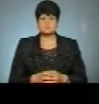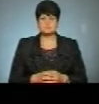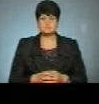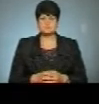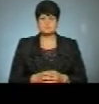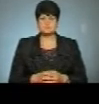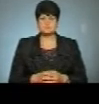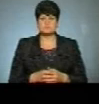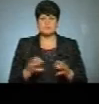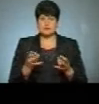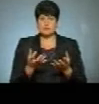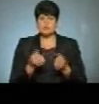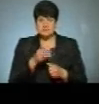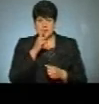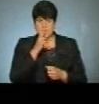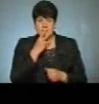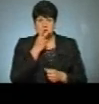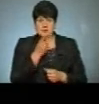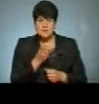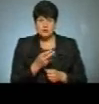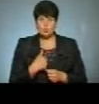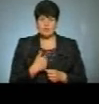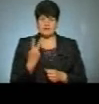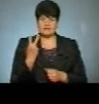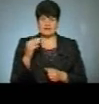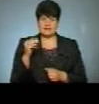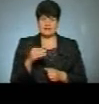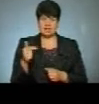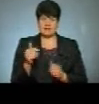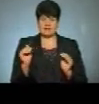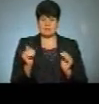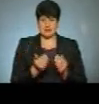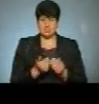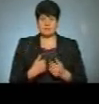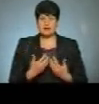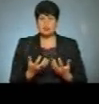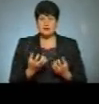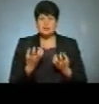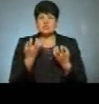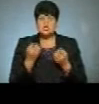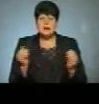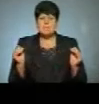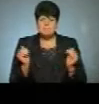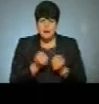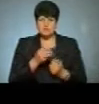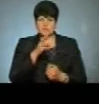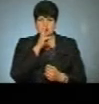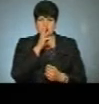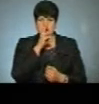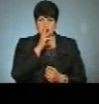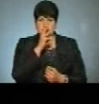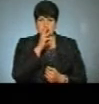приходиться получати зарплати. Дивіться, в мене 2 тисячі гривень менше. Ми отримали ще меншу зарплату